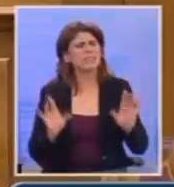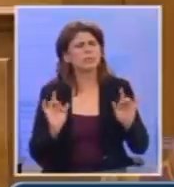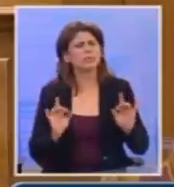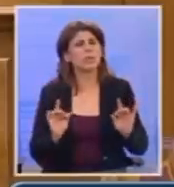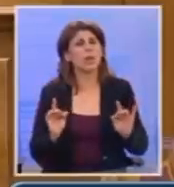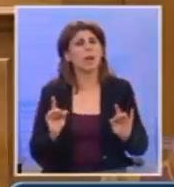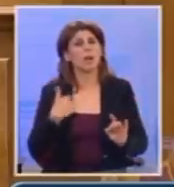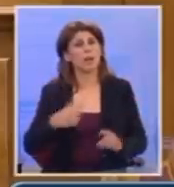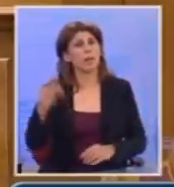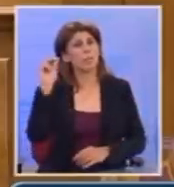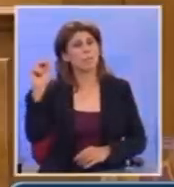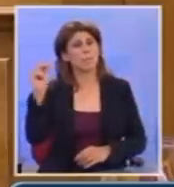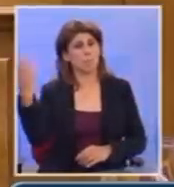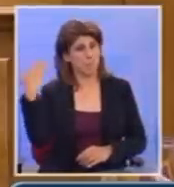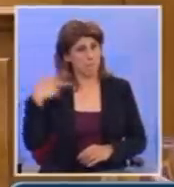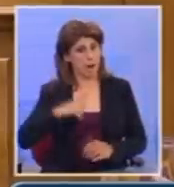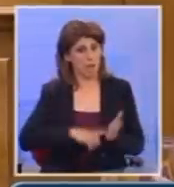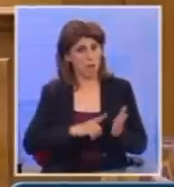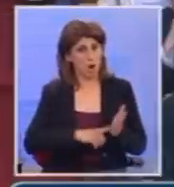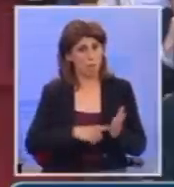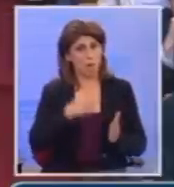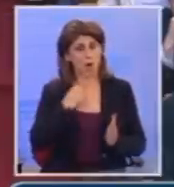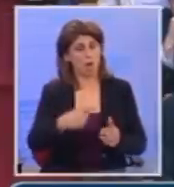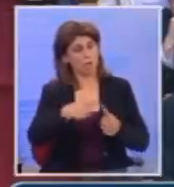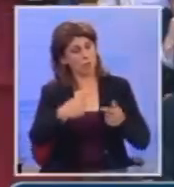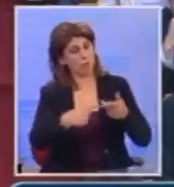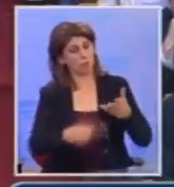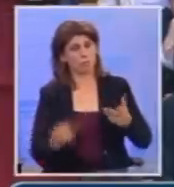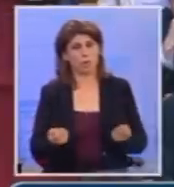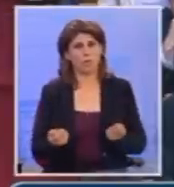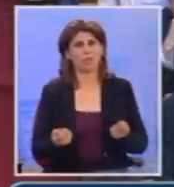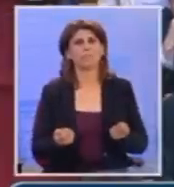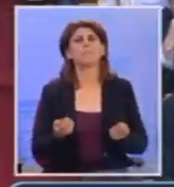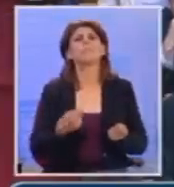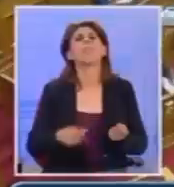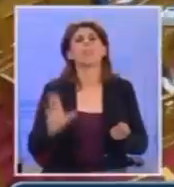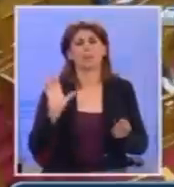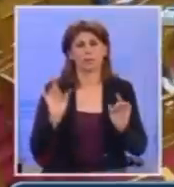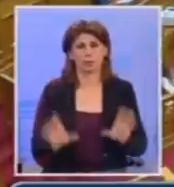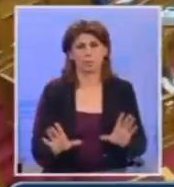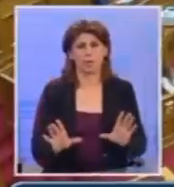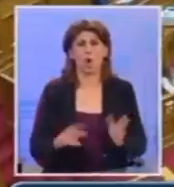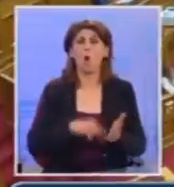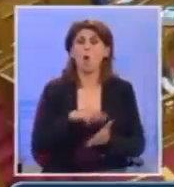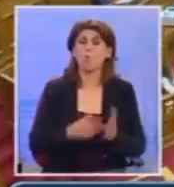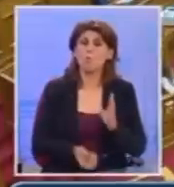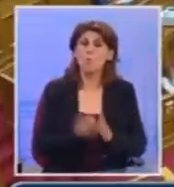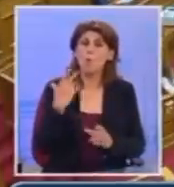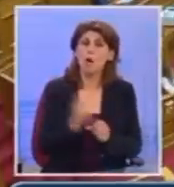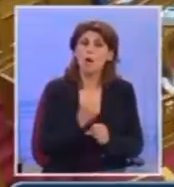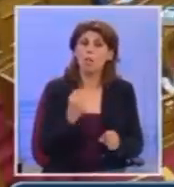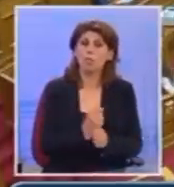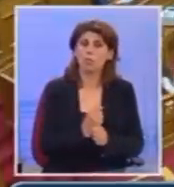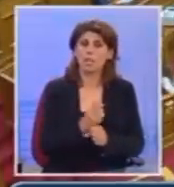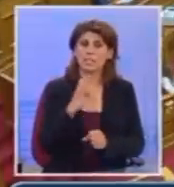βαρύκδουπα υποσχόταν ο προηγούμενος νόμος. Ο ρόλος που δίνει ο 4009 στα συμβούλια ιδρύματος,